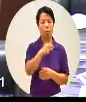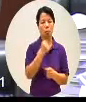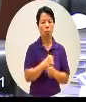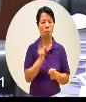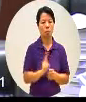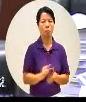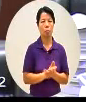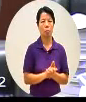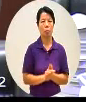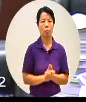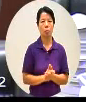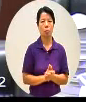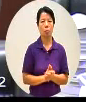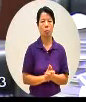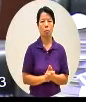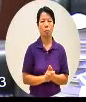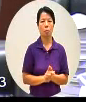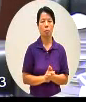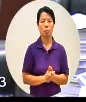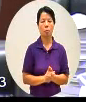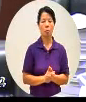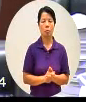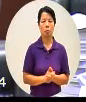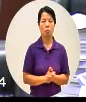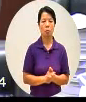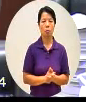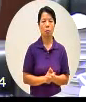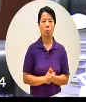事呢。那我晒干脑子有代志啊。